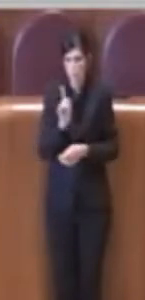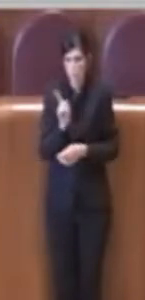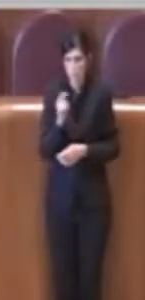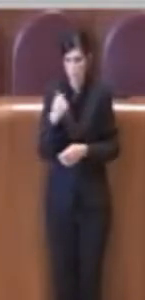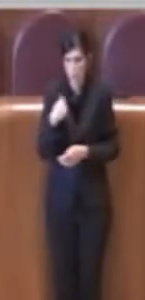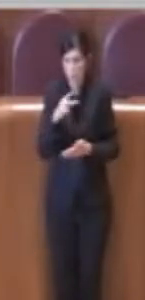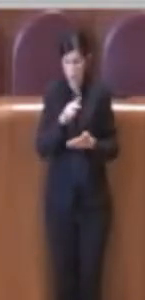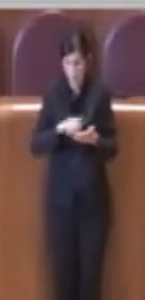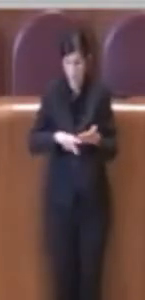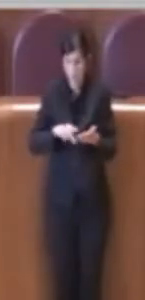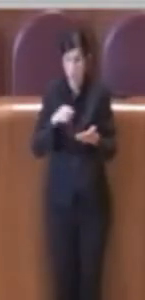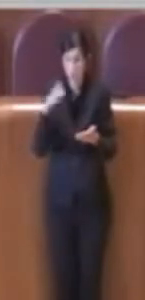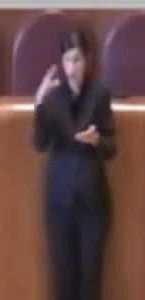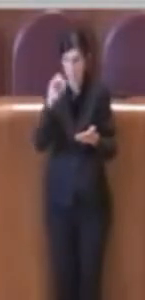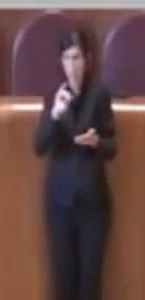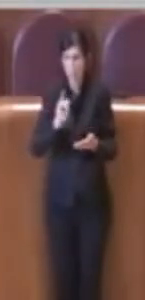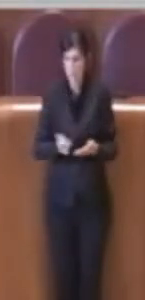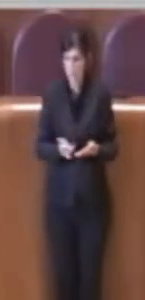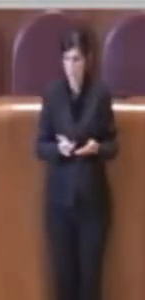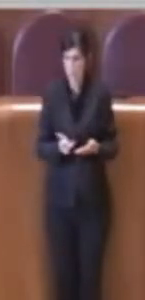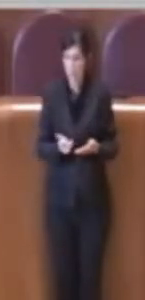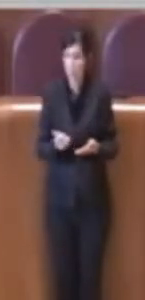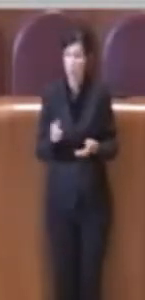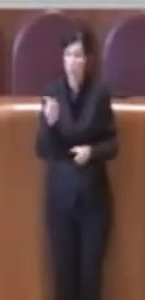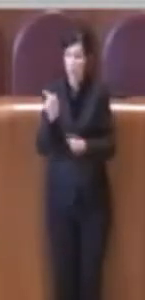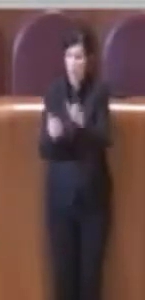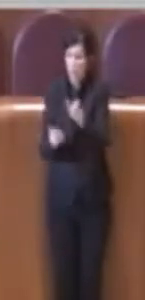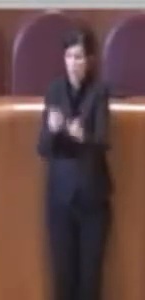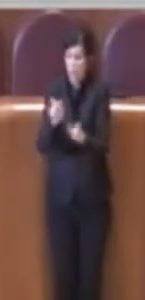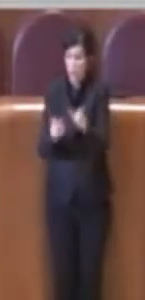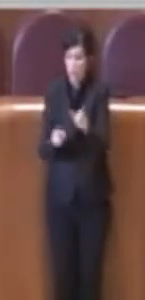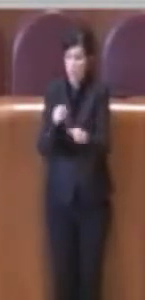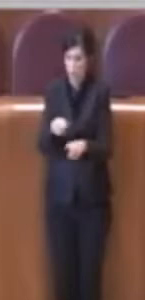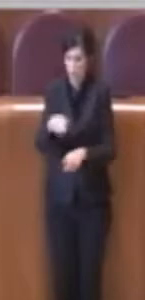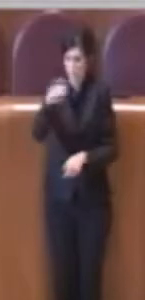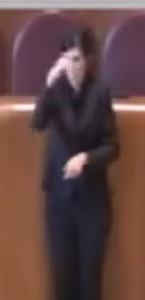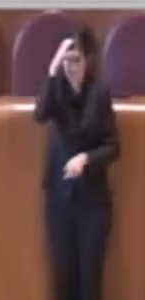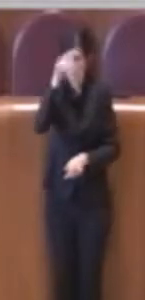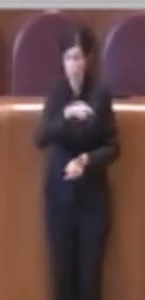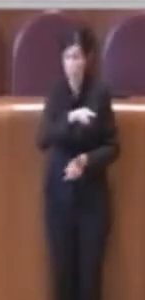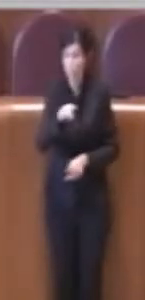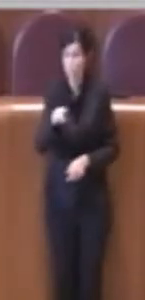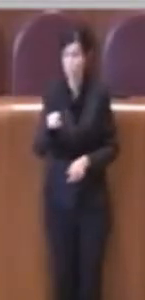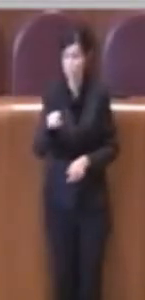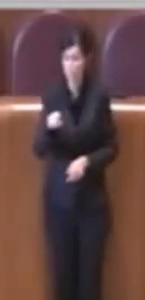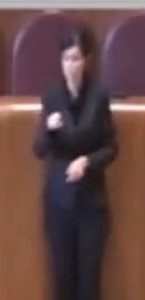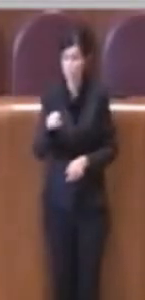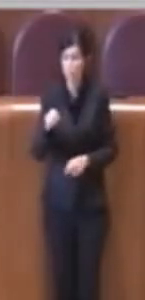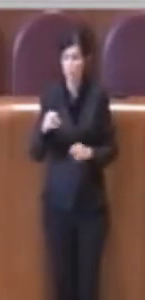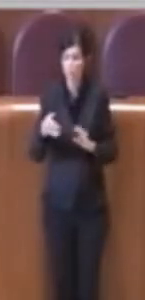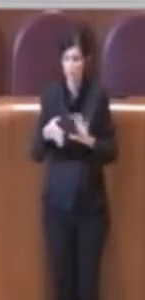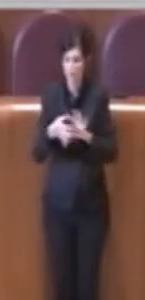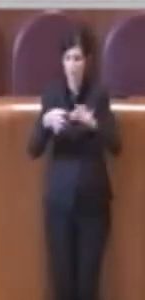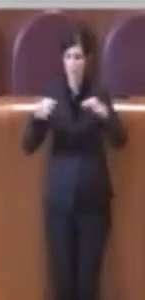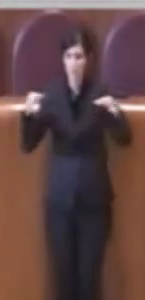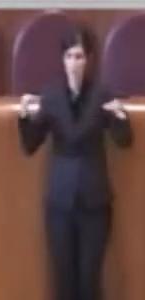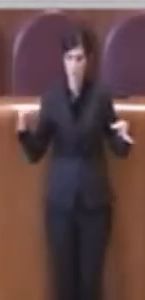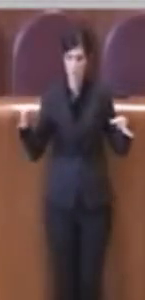leggere e capire. Questi personaggi sapienti ricorderanno sicuramente questa citazione di